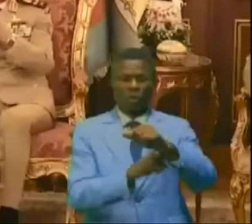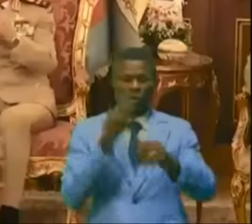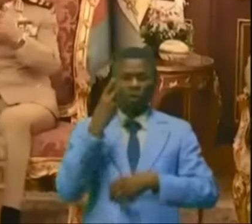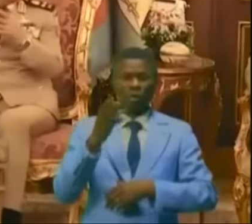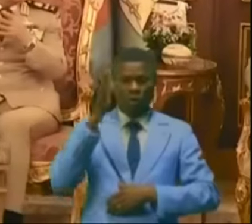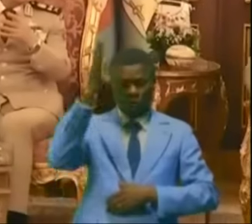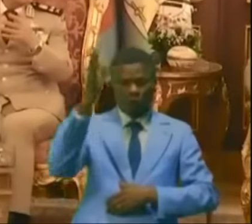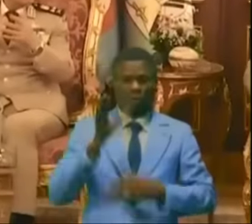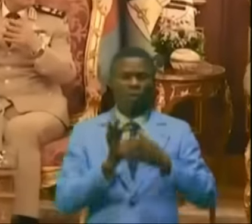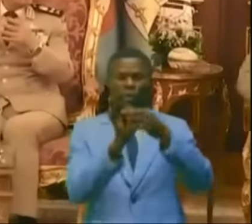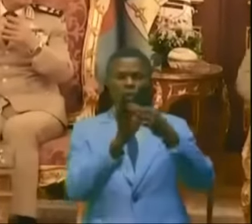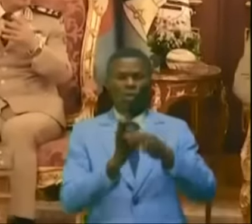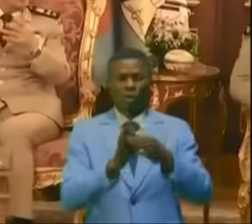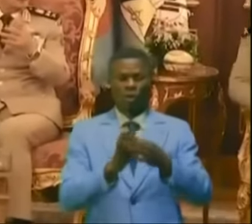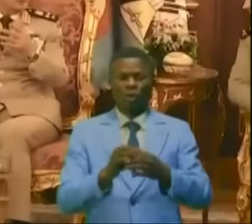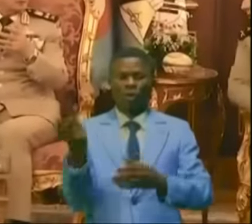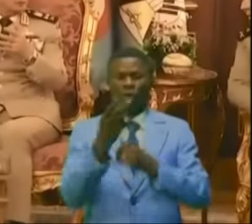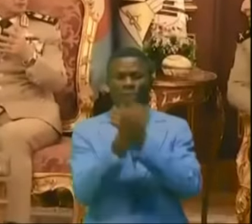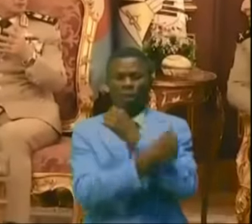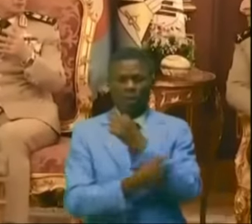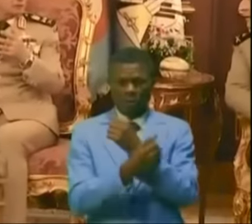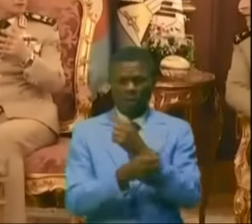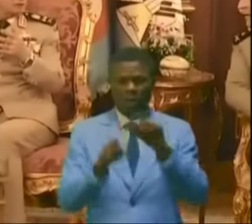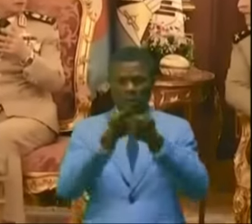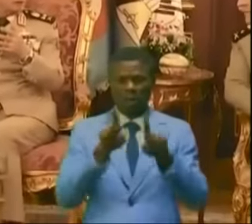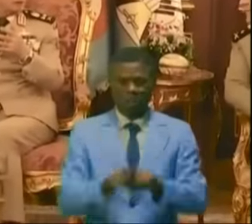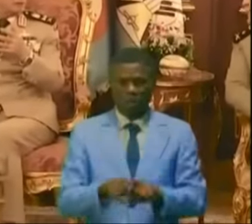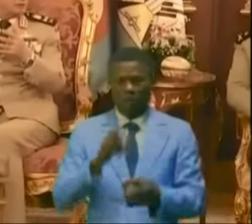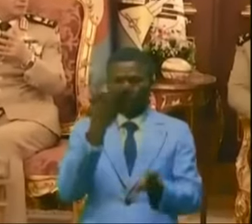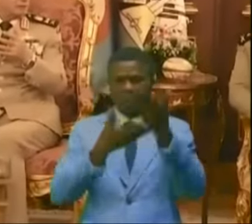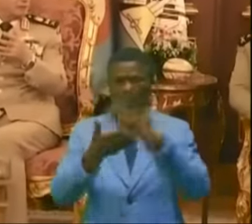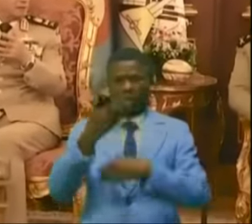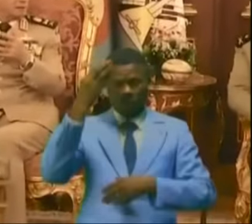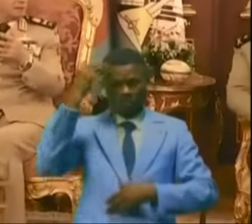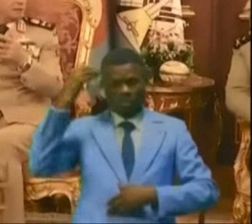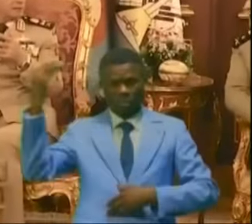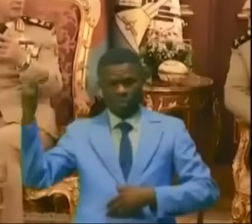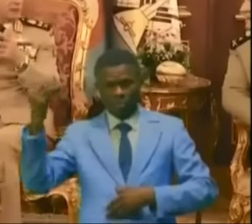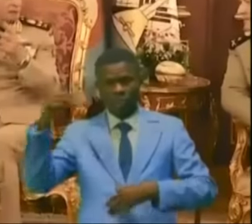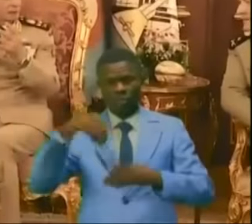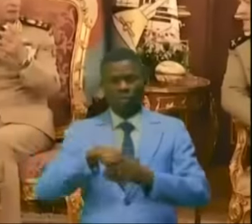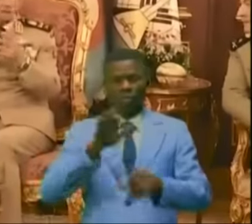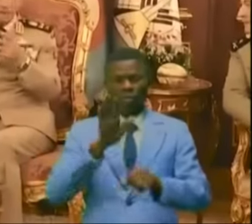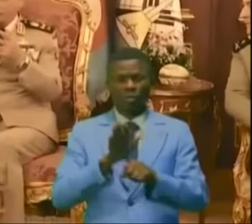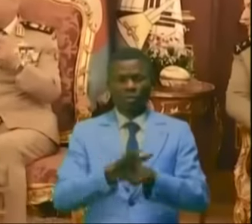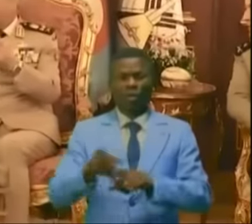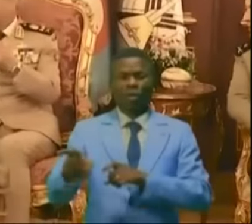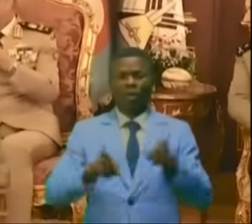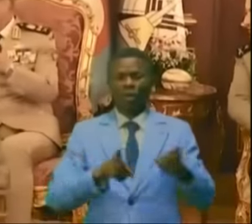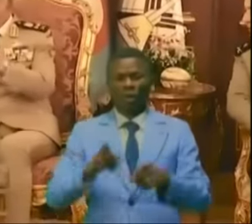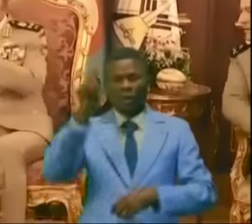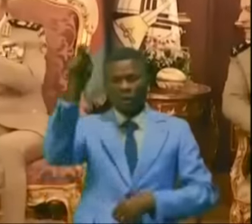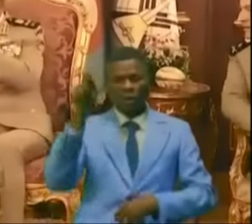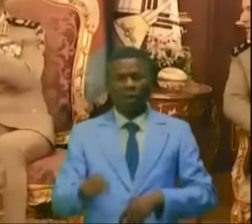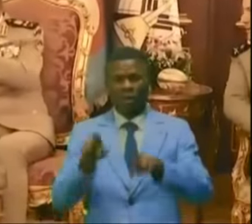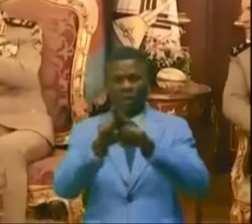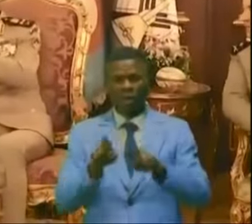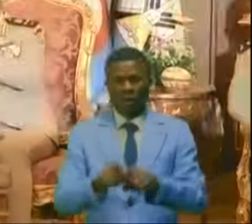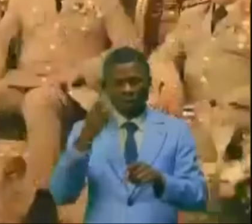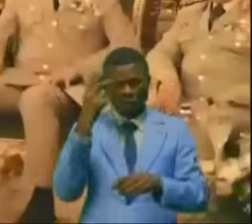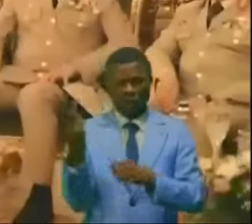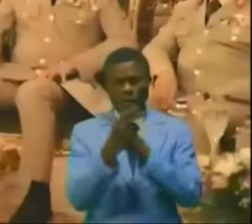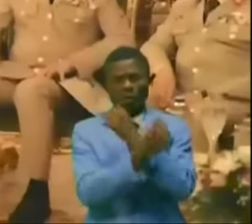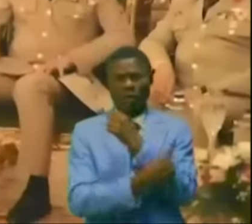perspectives de coopération conjointe et à l'échange d'expériences dans de nombreux domaines militaires pour les deux